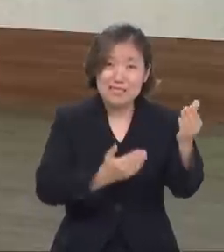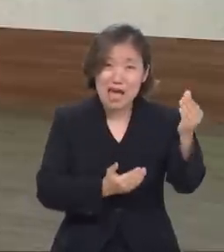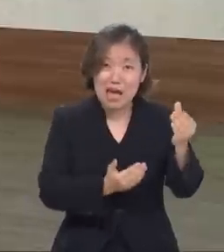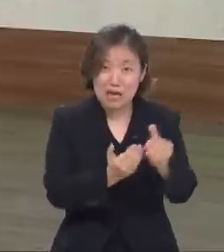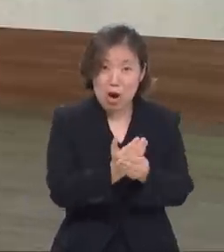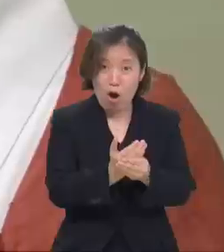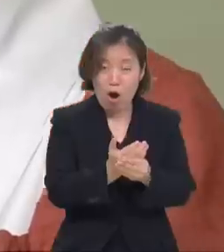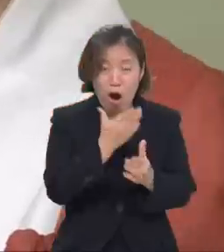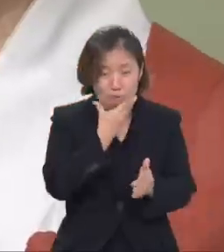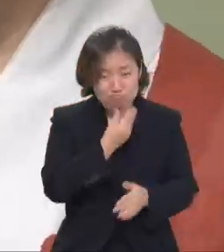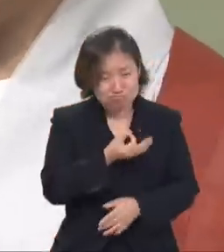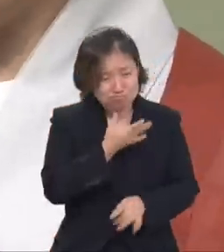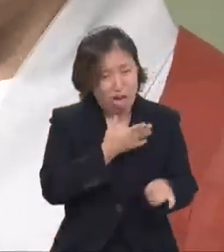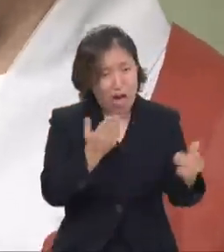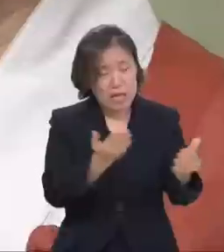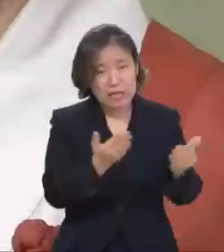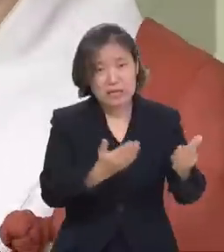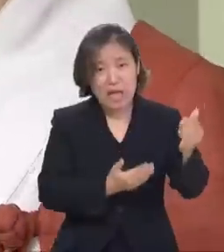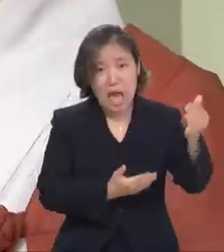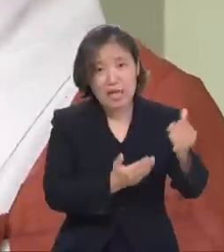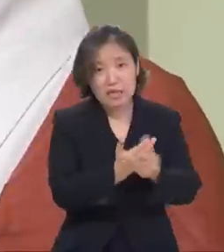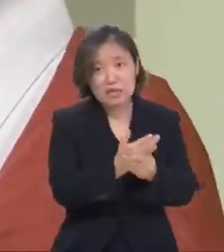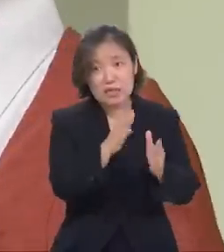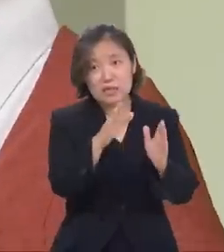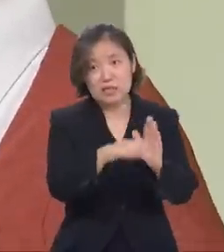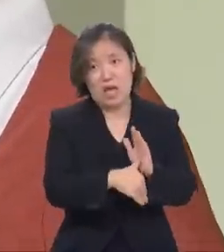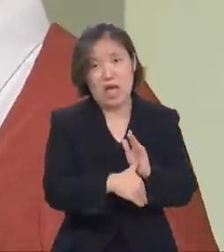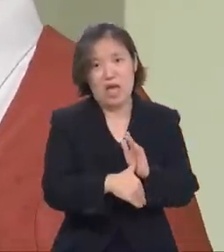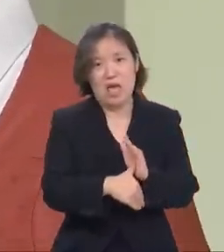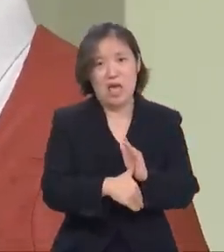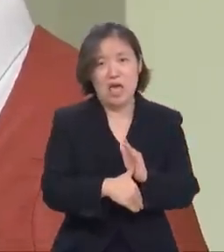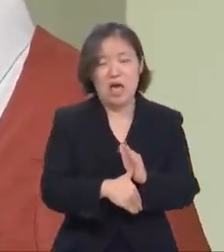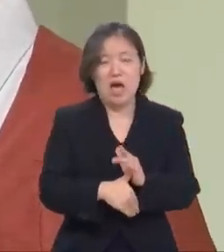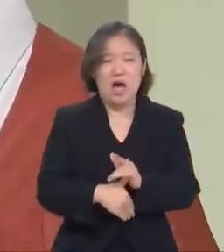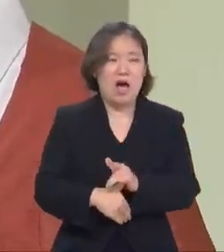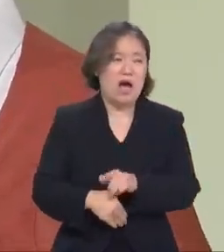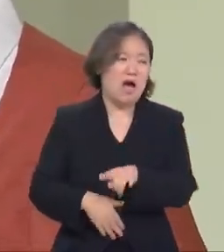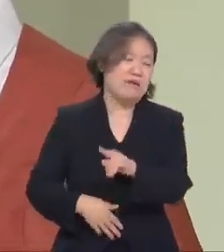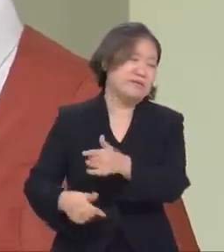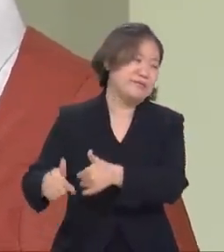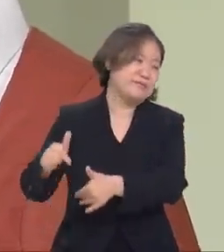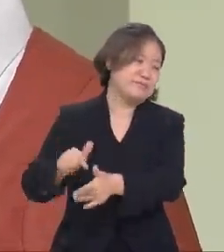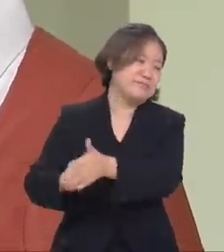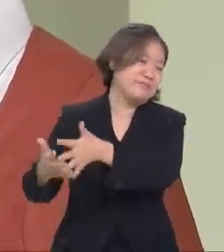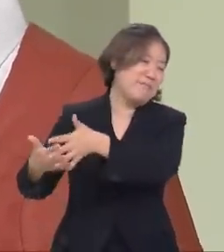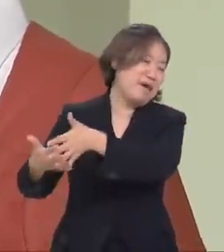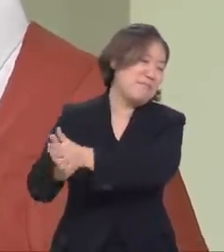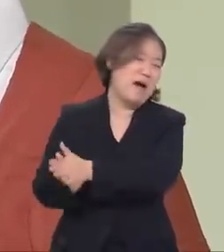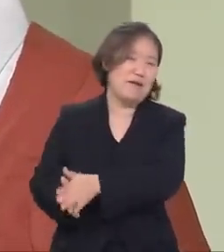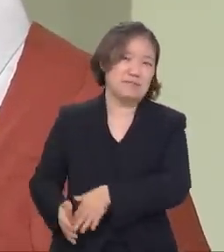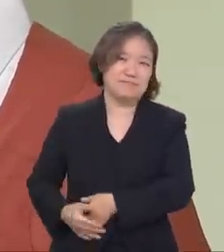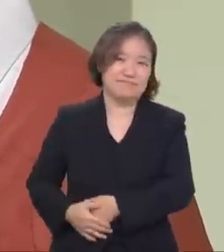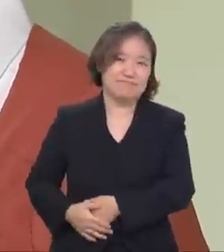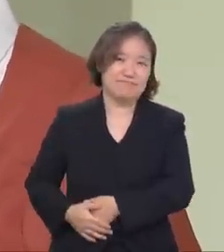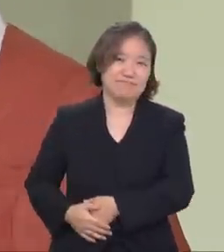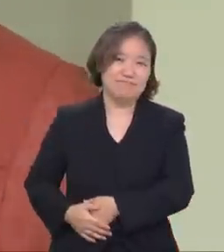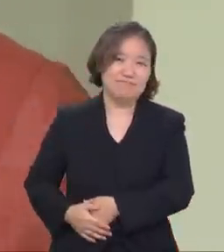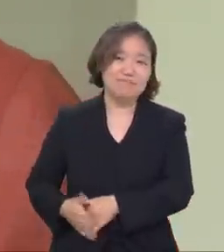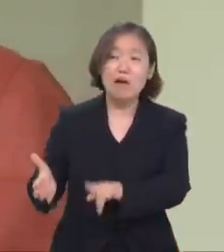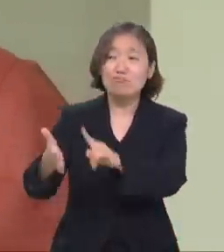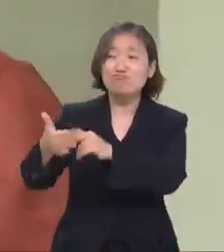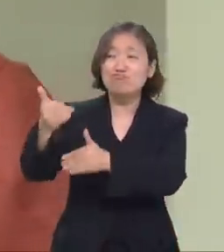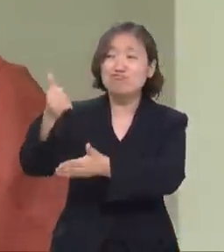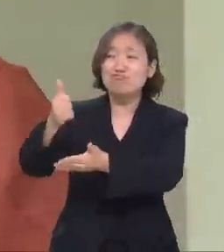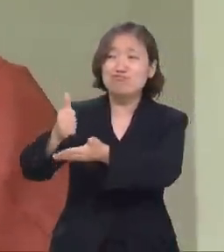나서 혹은 어떤 불행한 일을 겪고 나서 그냥 정내미가 똑 떨어지듯이 불씨 및